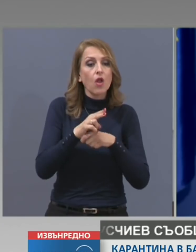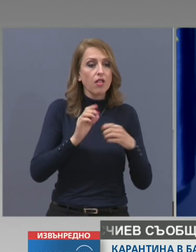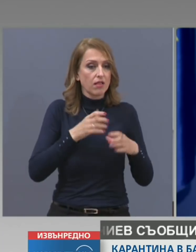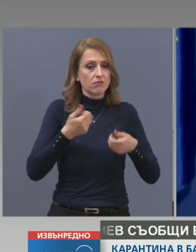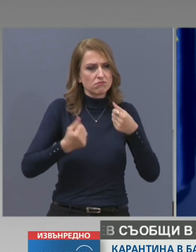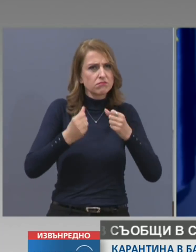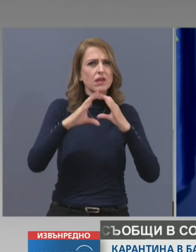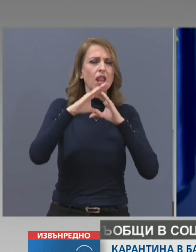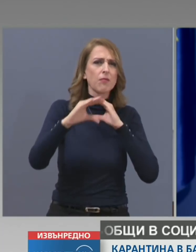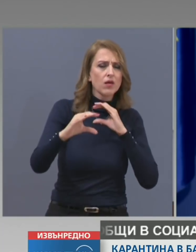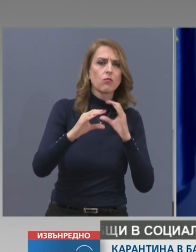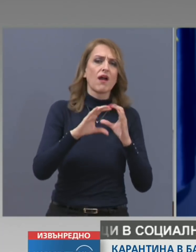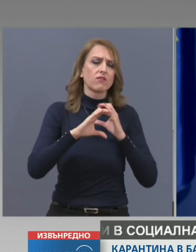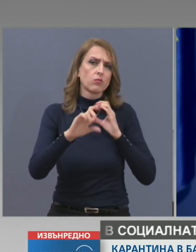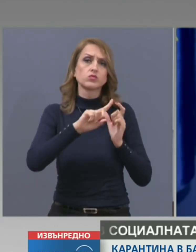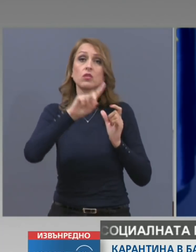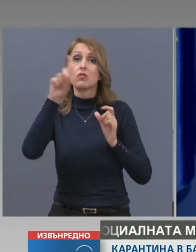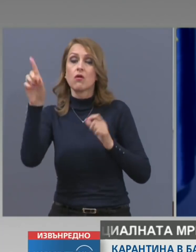и съответно напускане на страната.